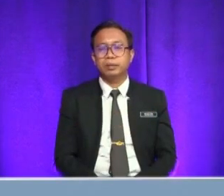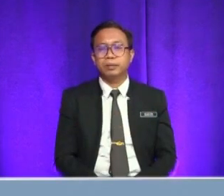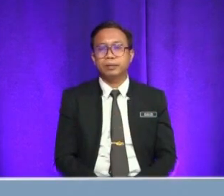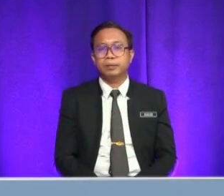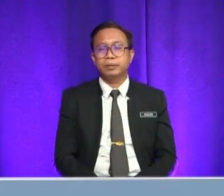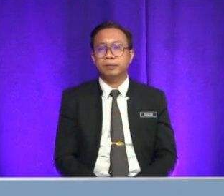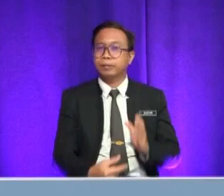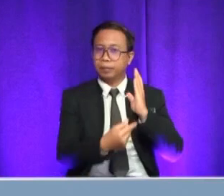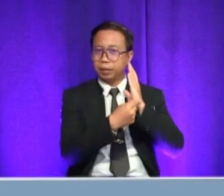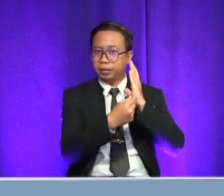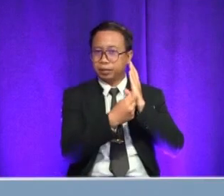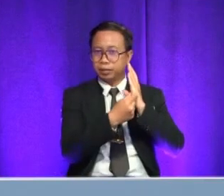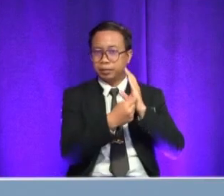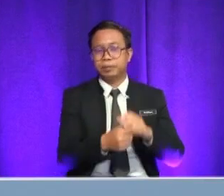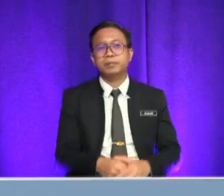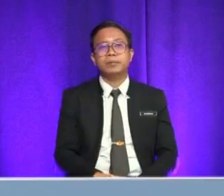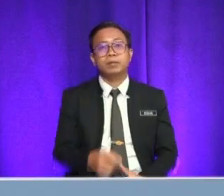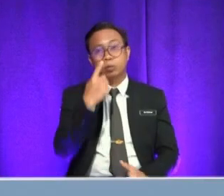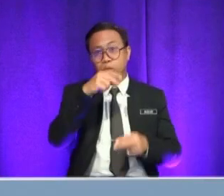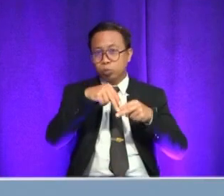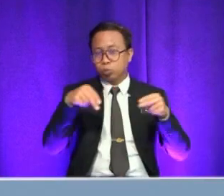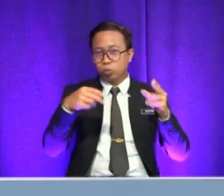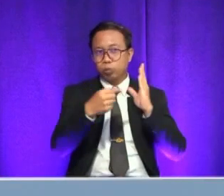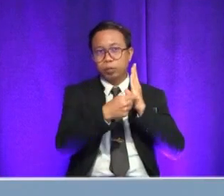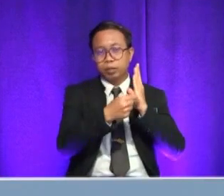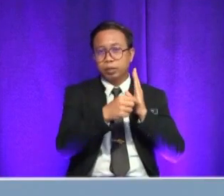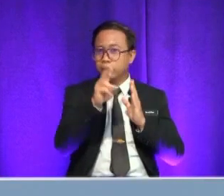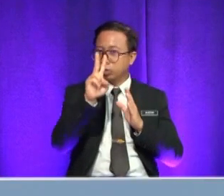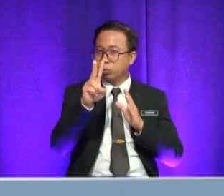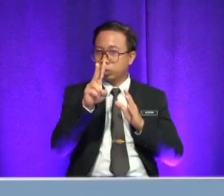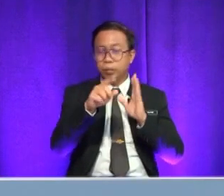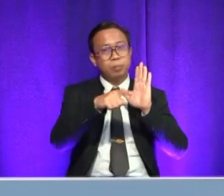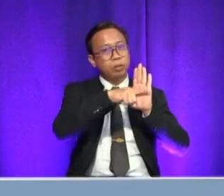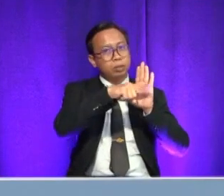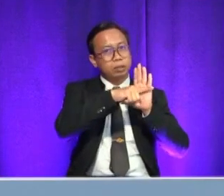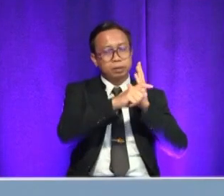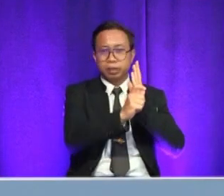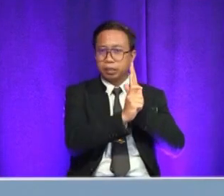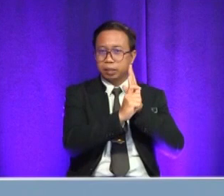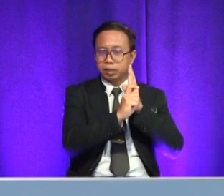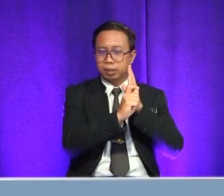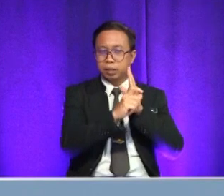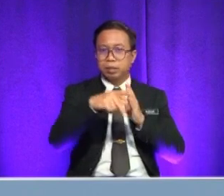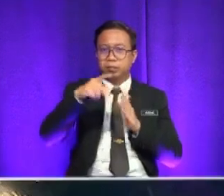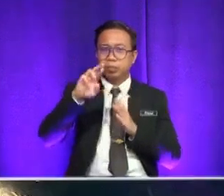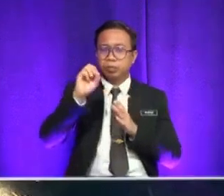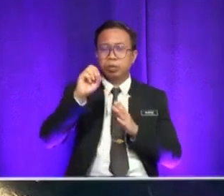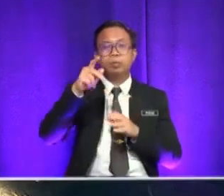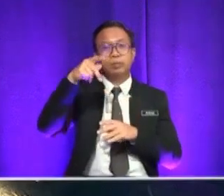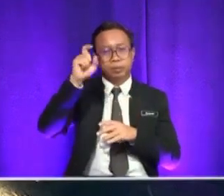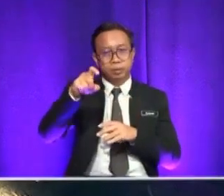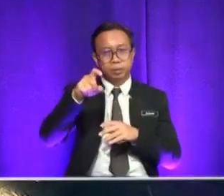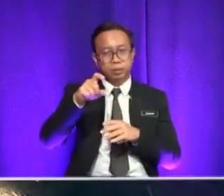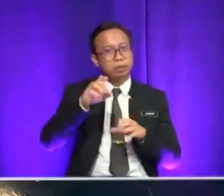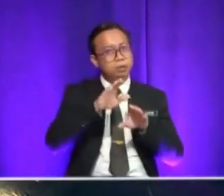Better. Bateri. Bateri. Okey. Bateri kan ada dua terminal, positif dengan negatif. Jadi Betul. prop tu mesti kena sentuh prop